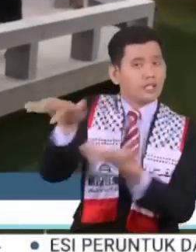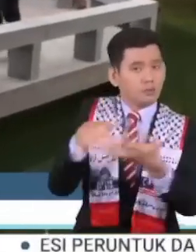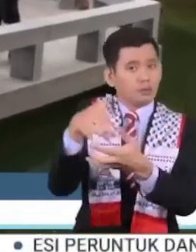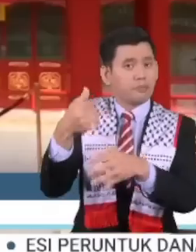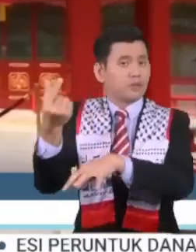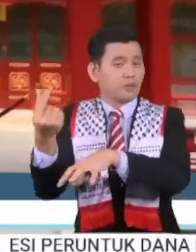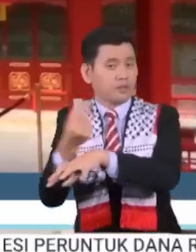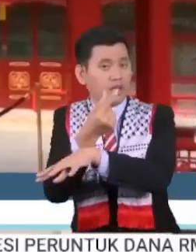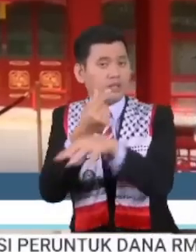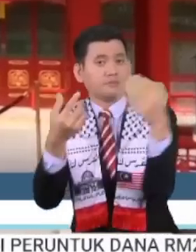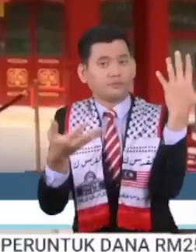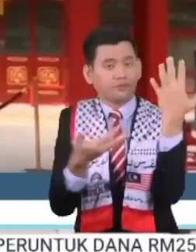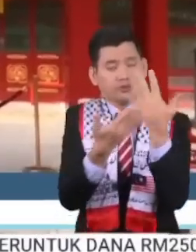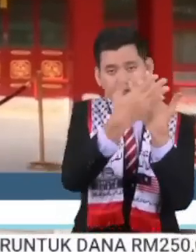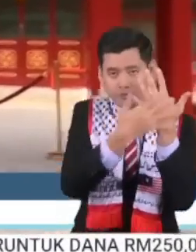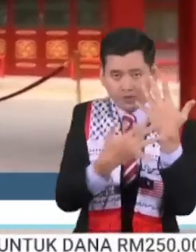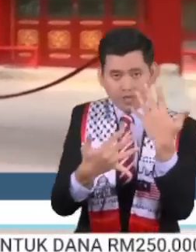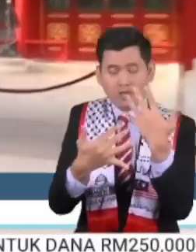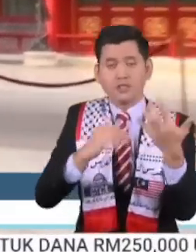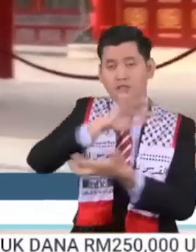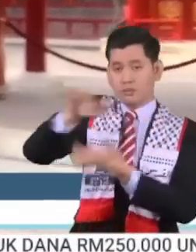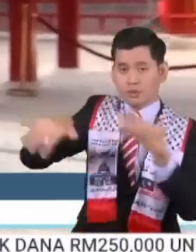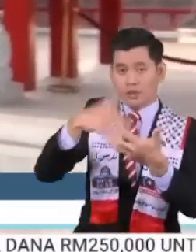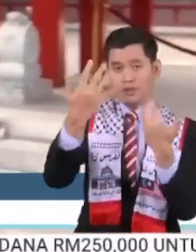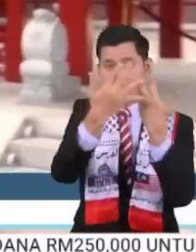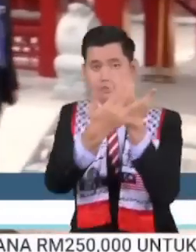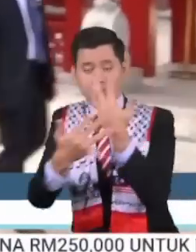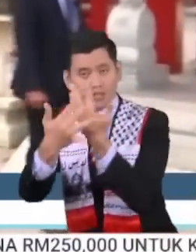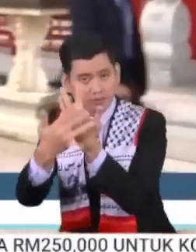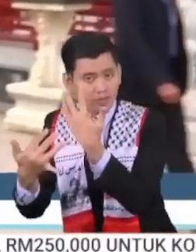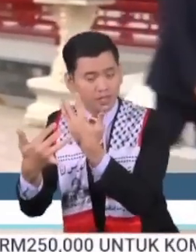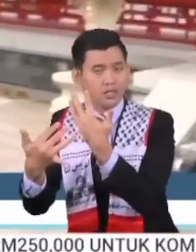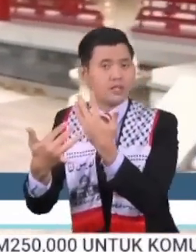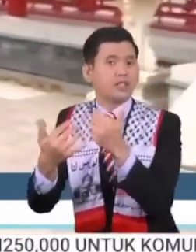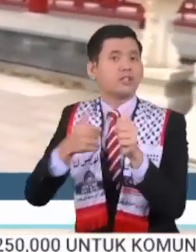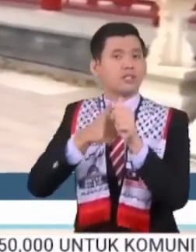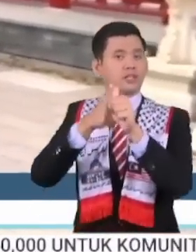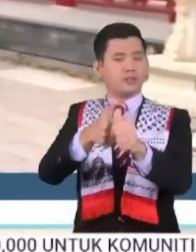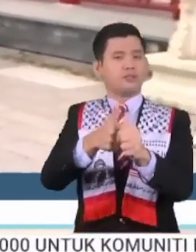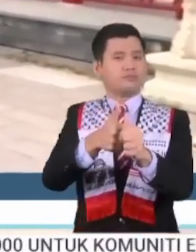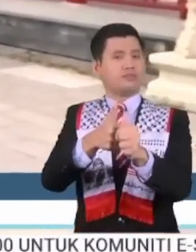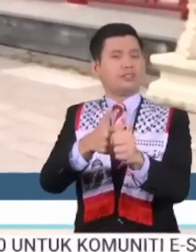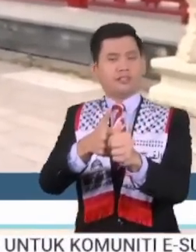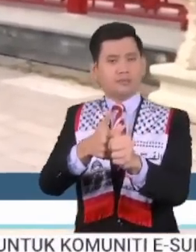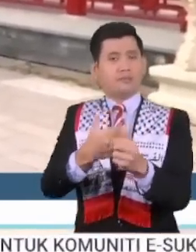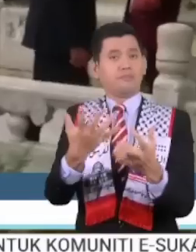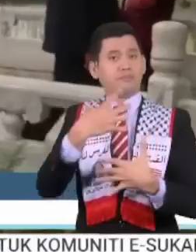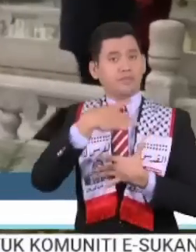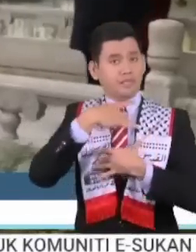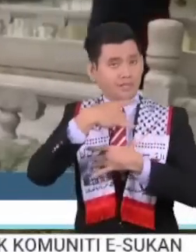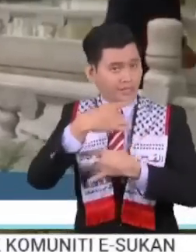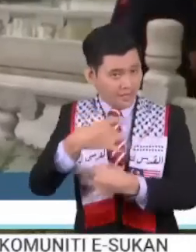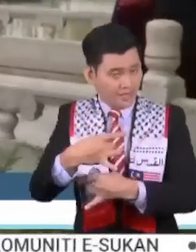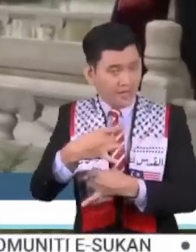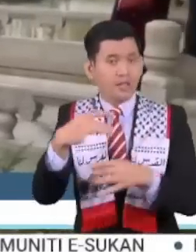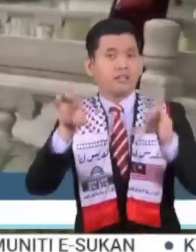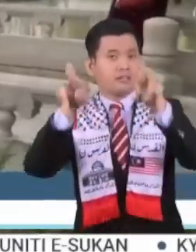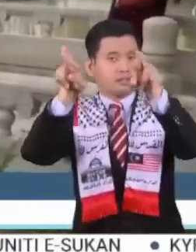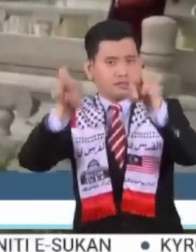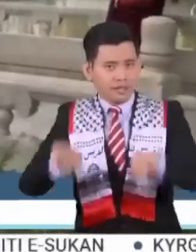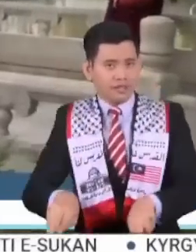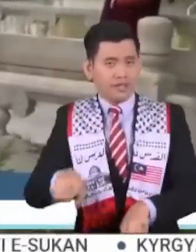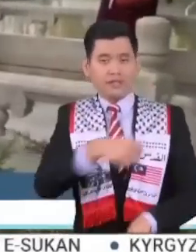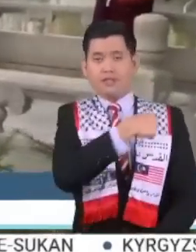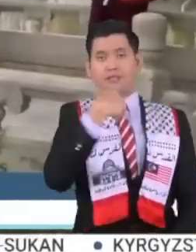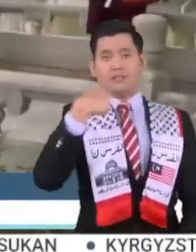Dia campuran lah. Maknanya campuran minyak-minyak itu mengikut cita rasa daripada rakyat mereka